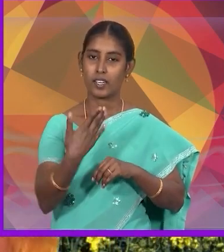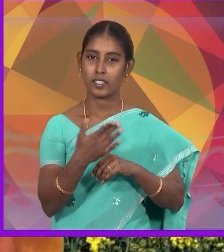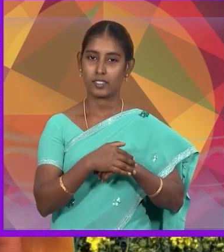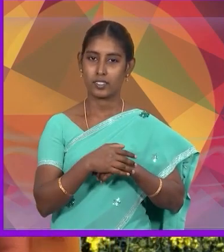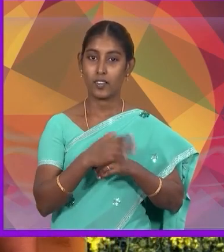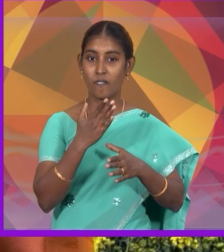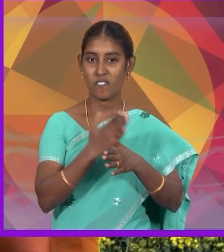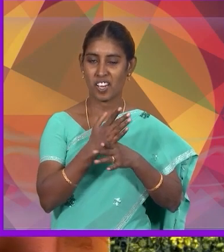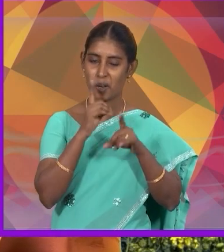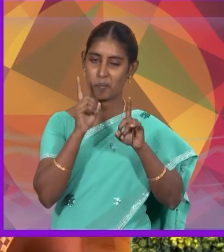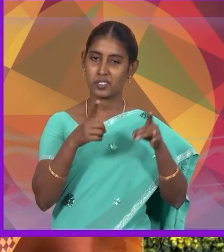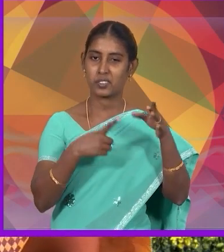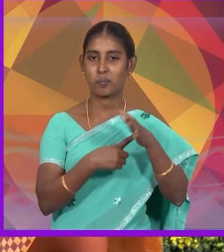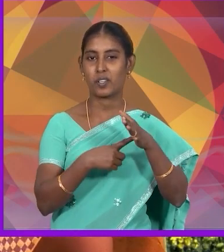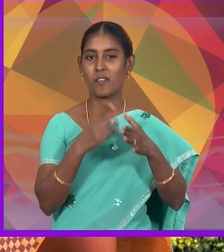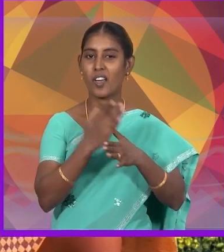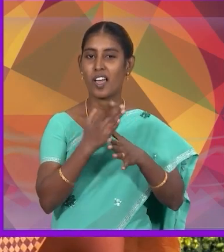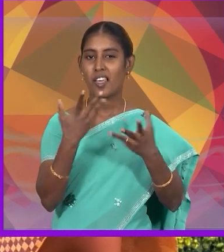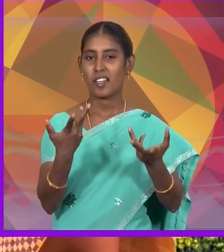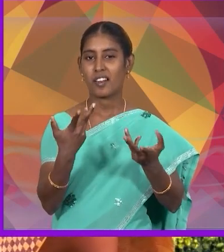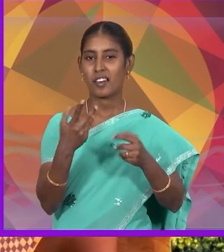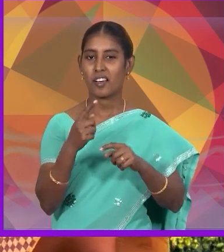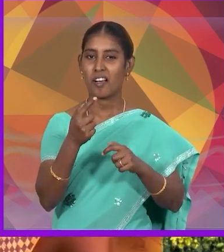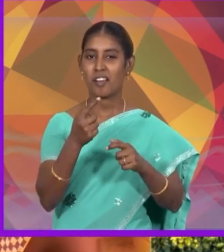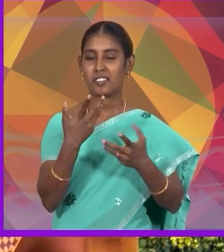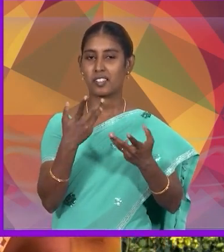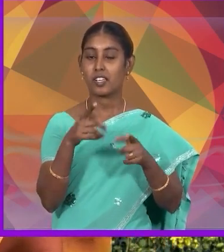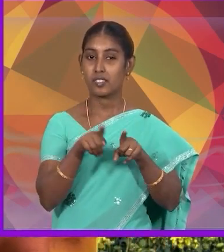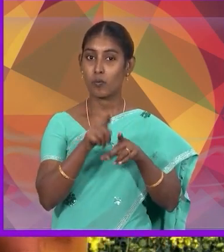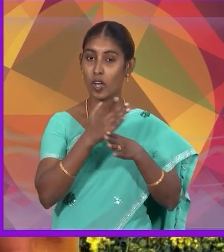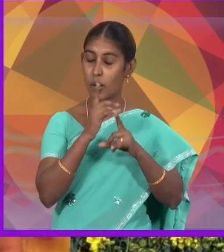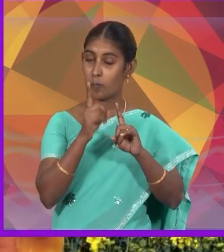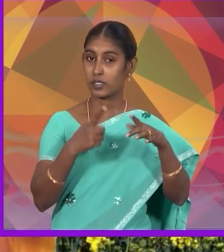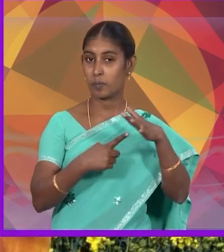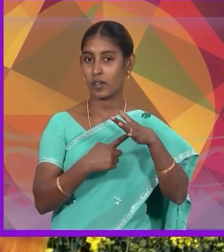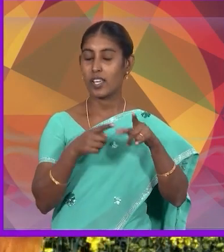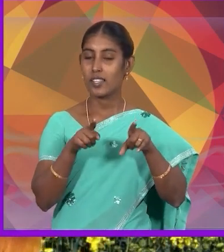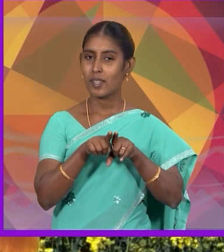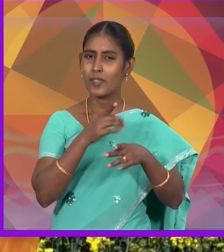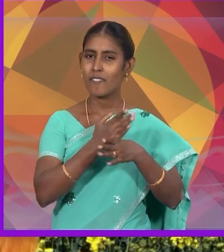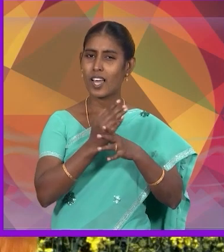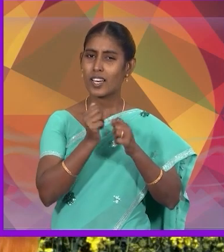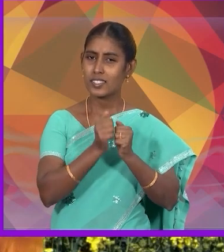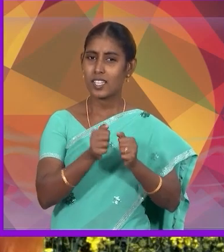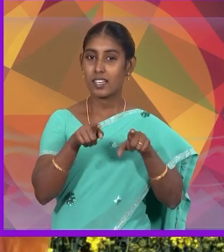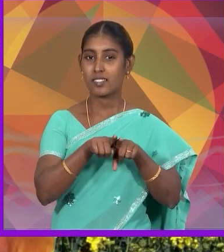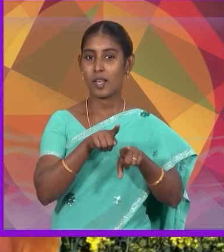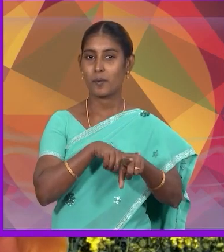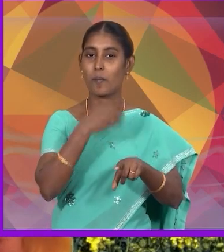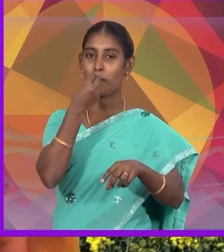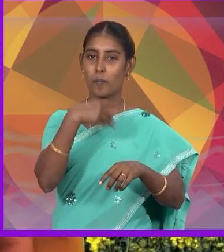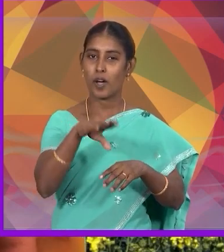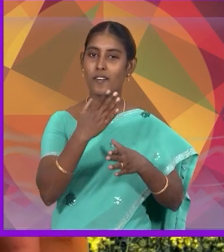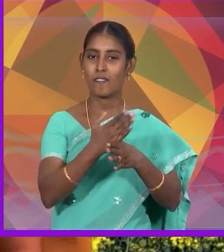தொழில் செஞ்சுதான் ஆகும், தொழில் செய்தாதான் வருவாய் ஈட்ட முடியும். இது தொழில் செய்யும் போது பாடக்கூடிய பாடல்கள்